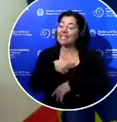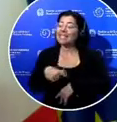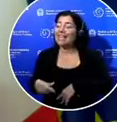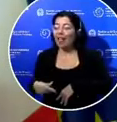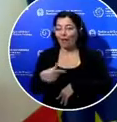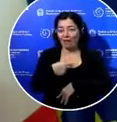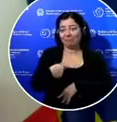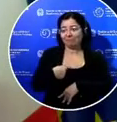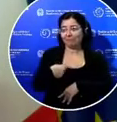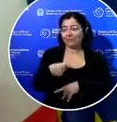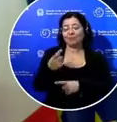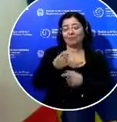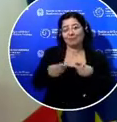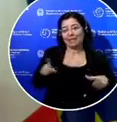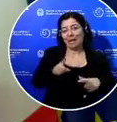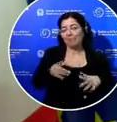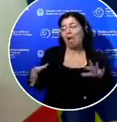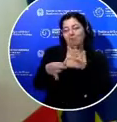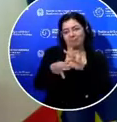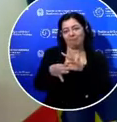che voglio ricordare.